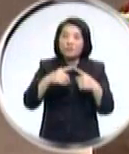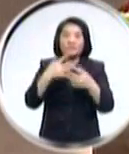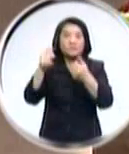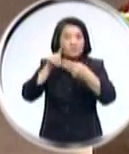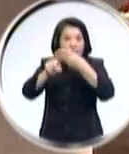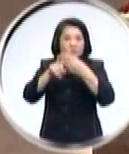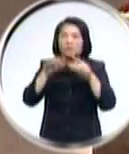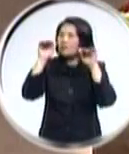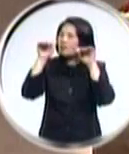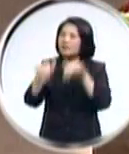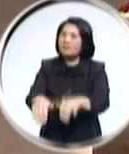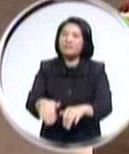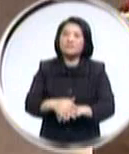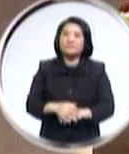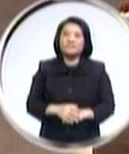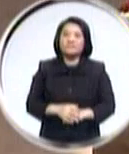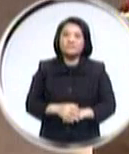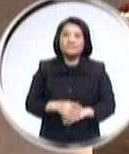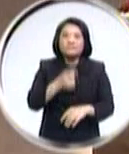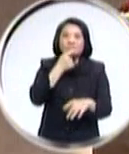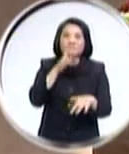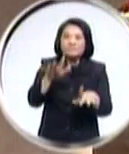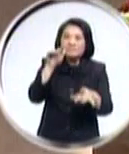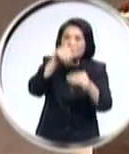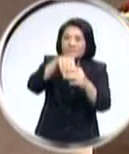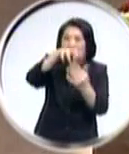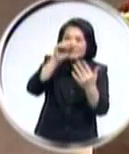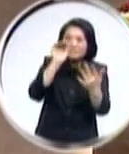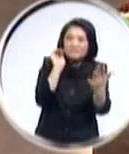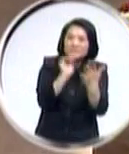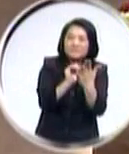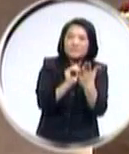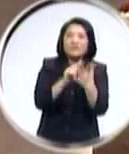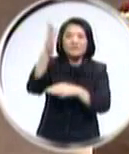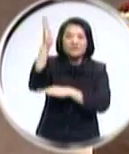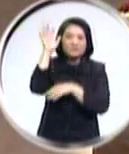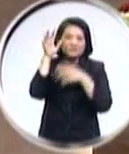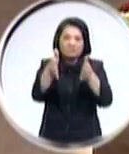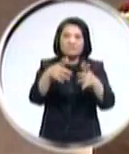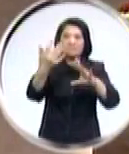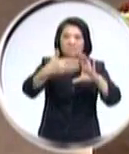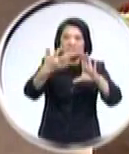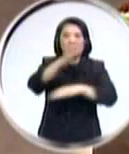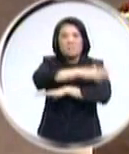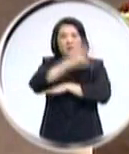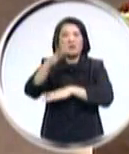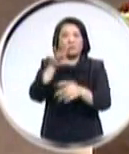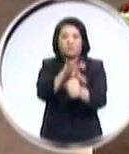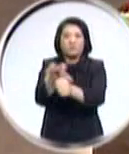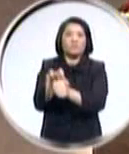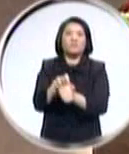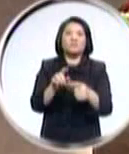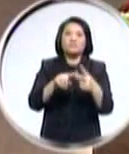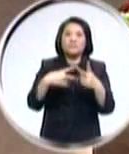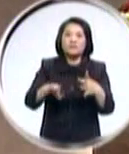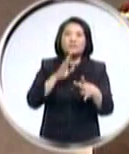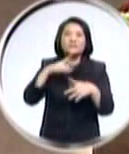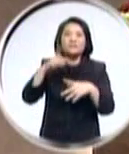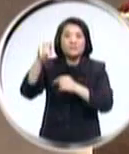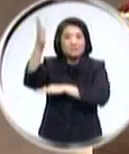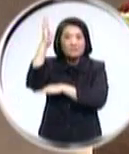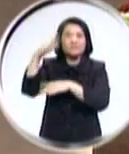人权的倒退，越是接近选举，政府对于媒体的控制和行政体系的公器私